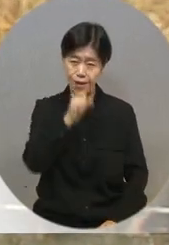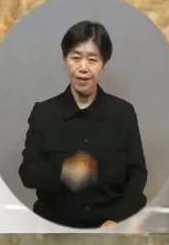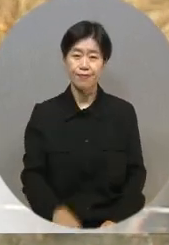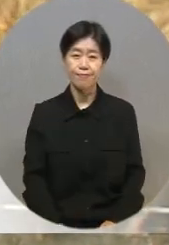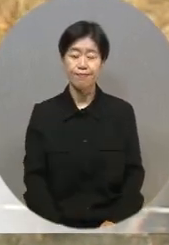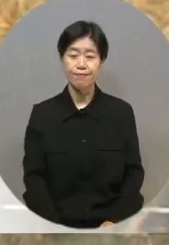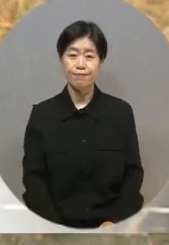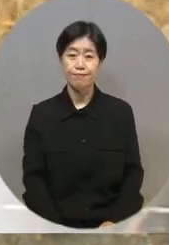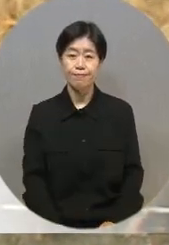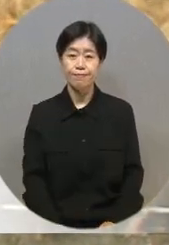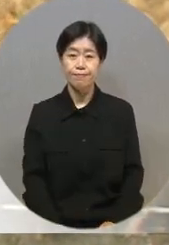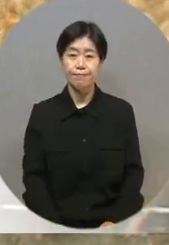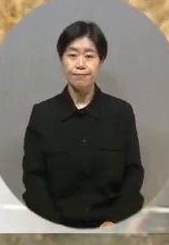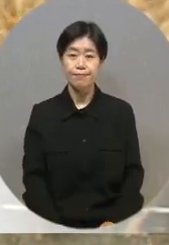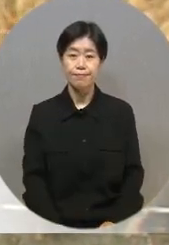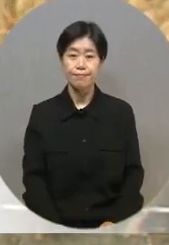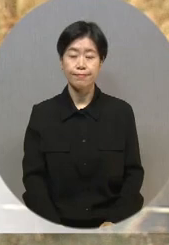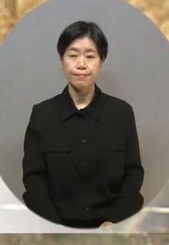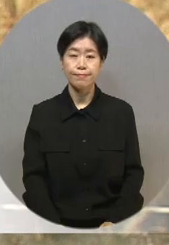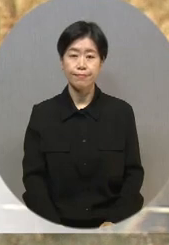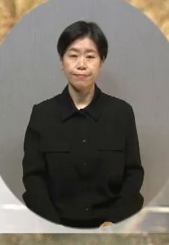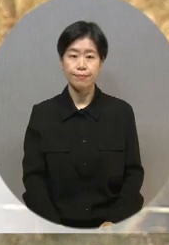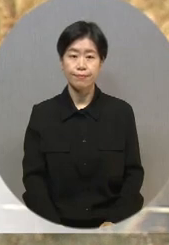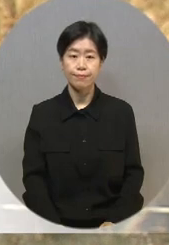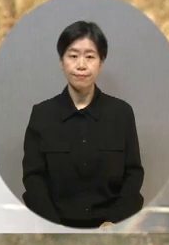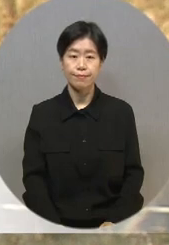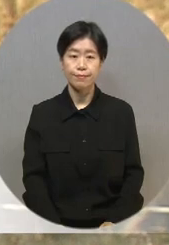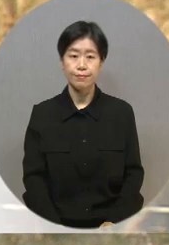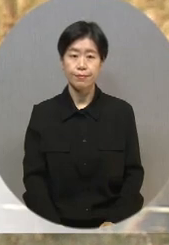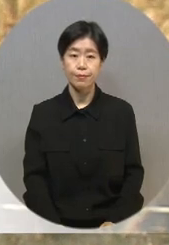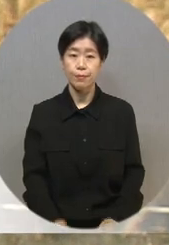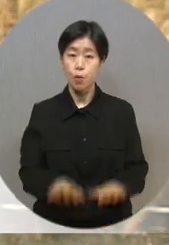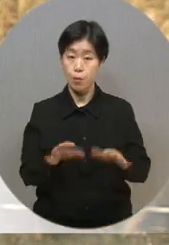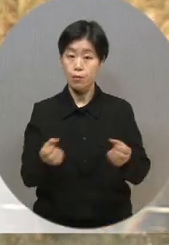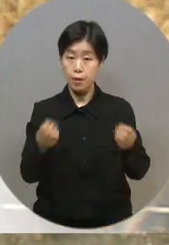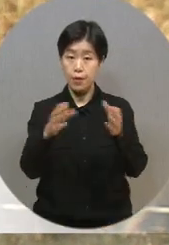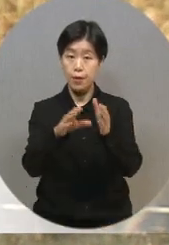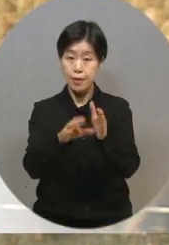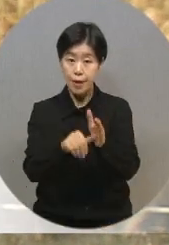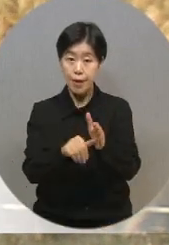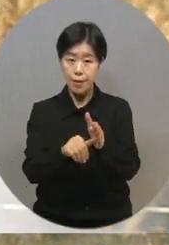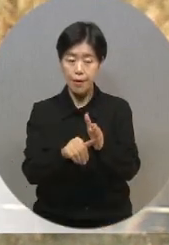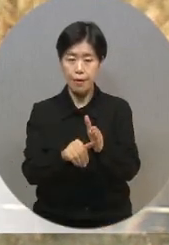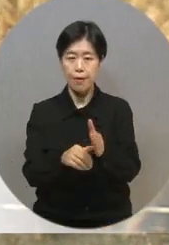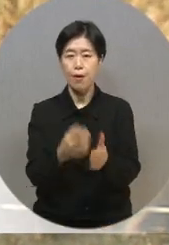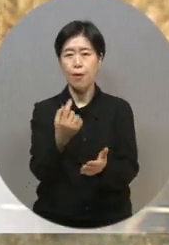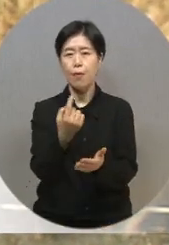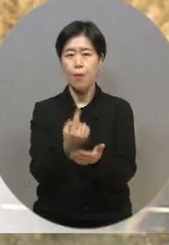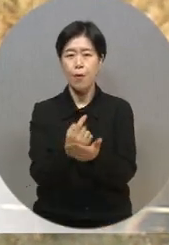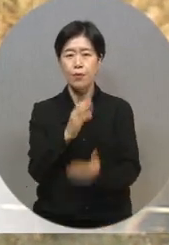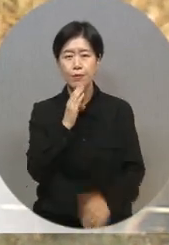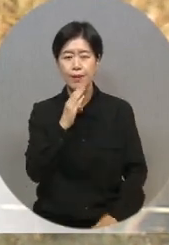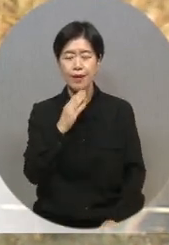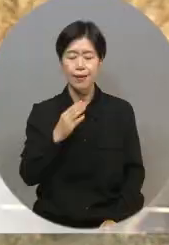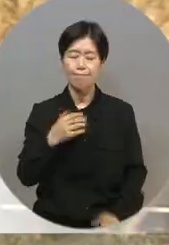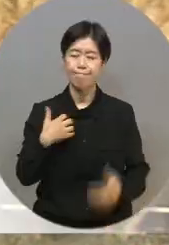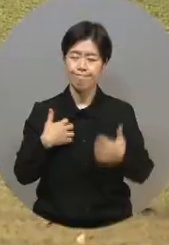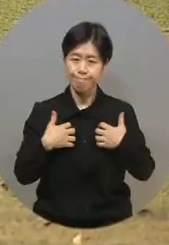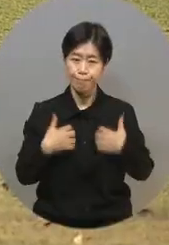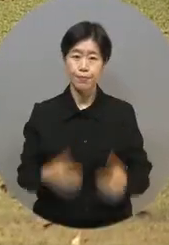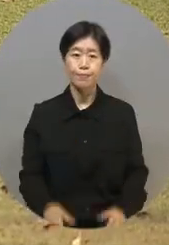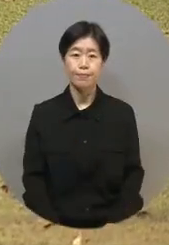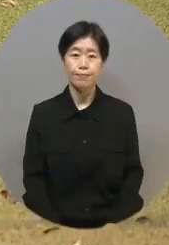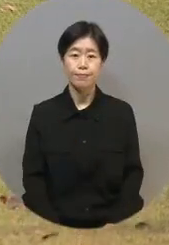many sports disciplines. This is my first experience that I'm going to